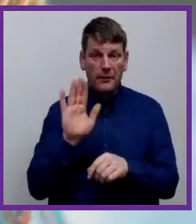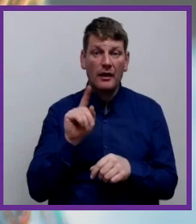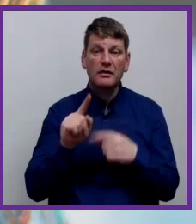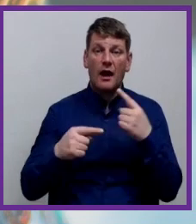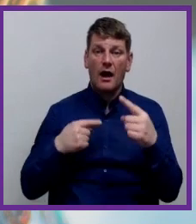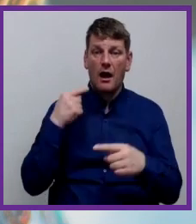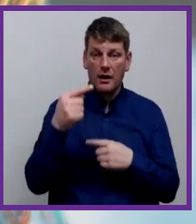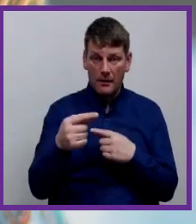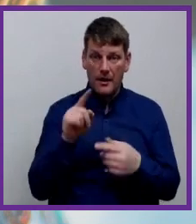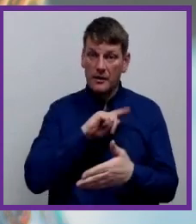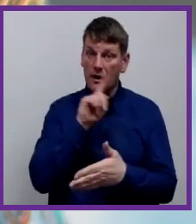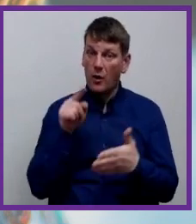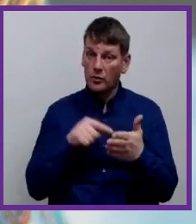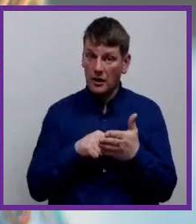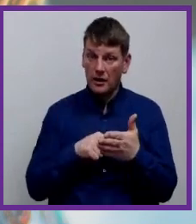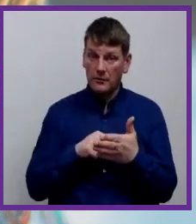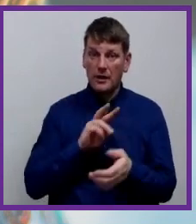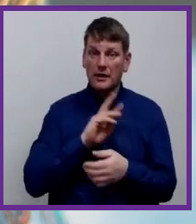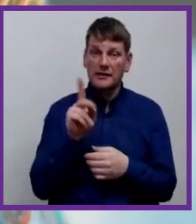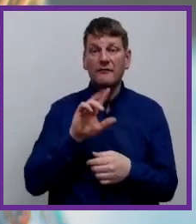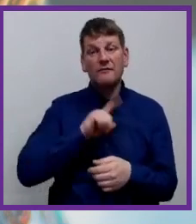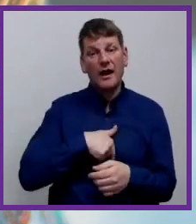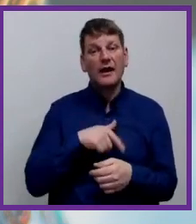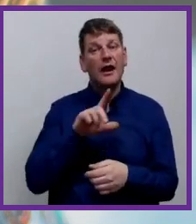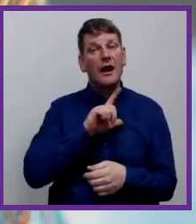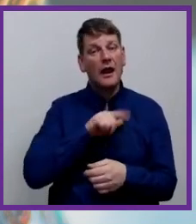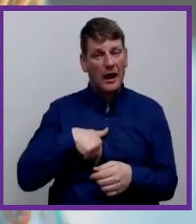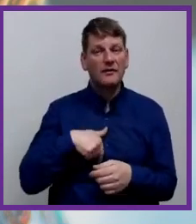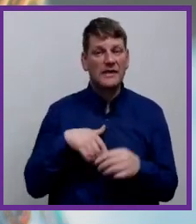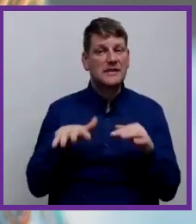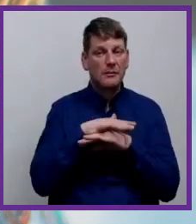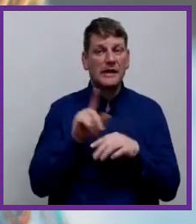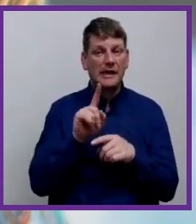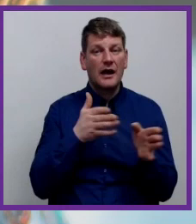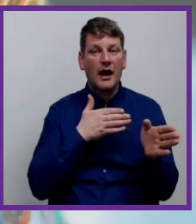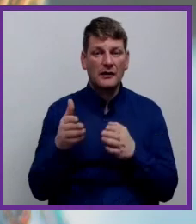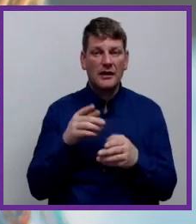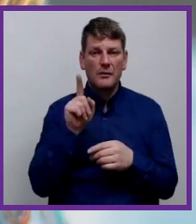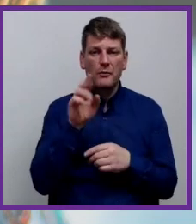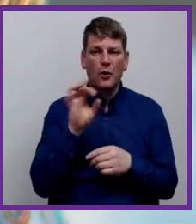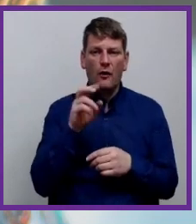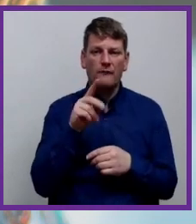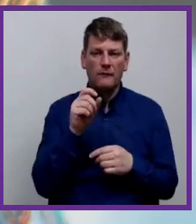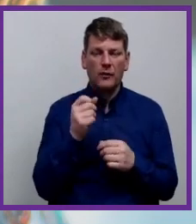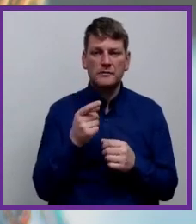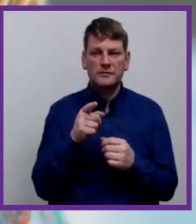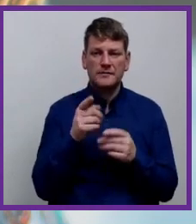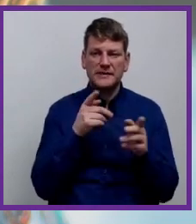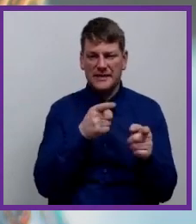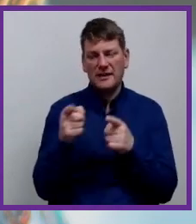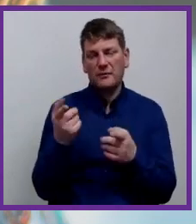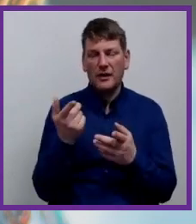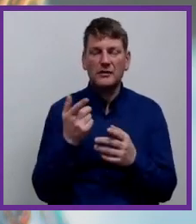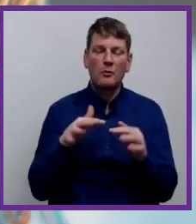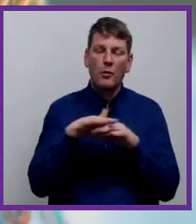nākamā jautājuma, kas ir, vai Latvijas sabiedrība ir gatava provokatīviem mākslas darbiem publiskajā telpā, vai